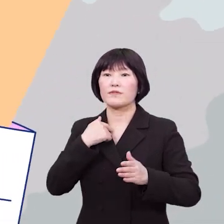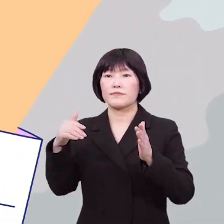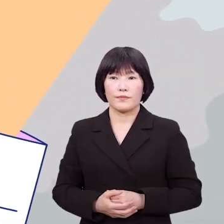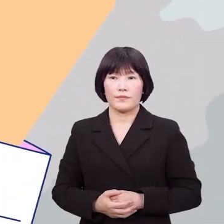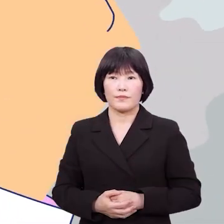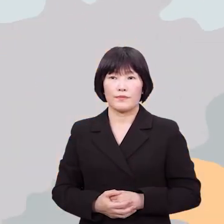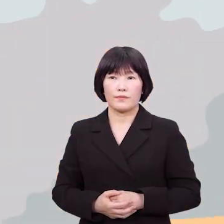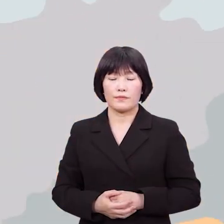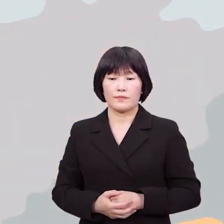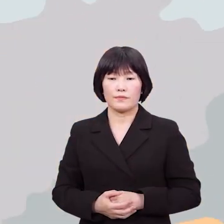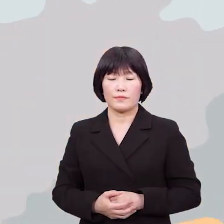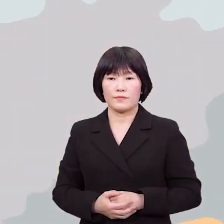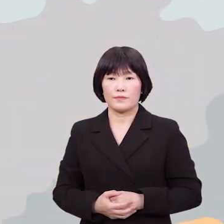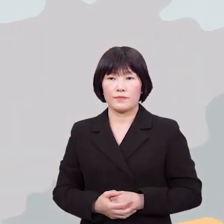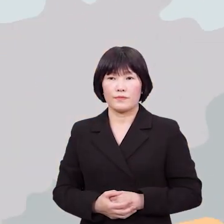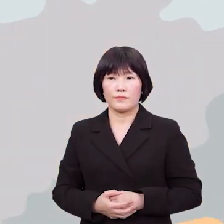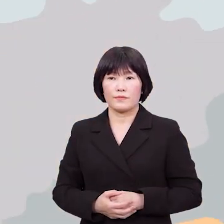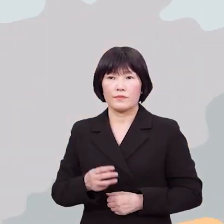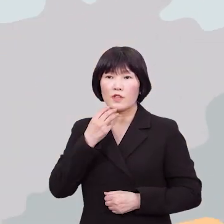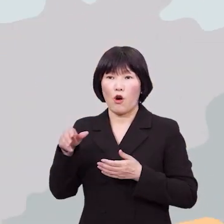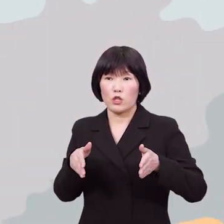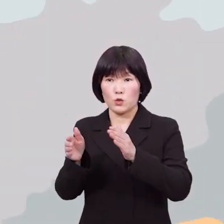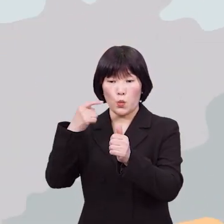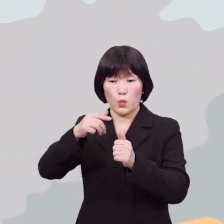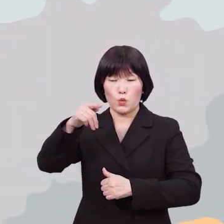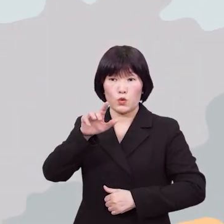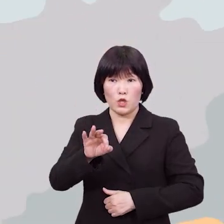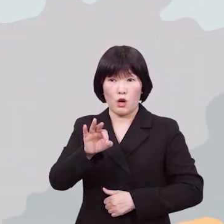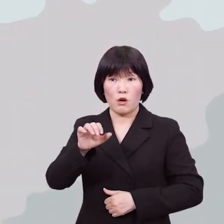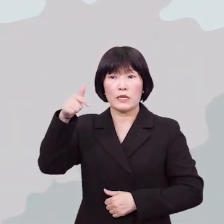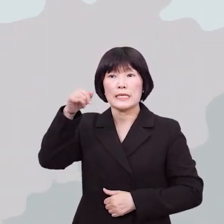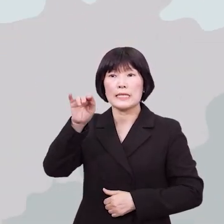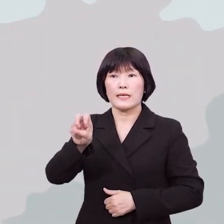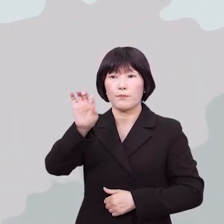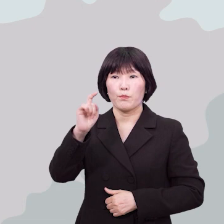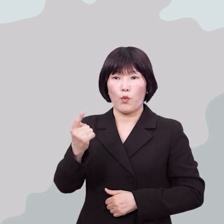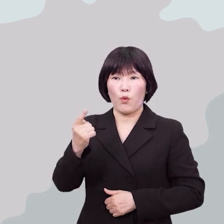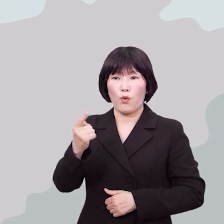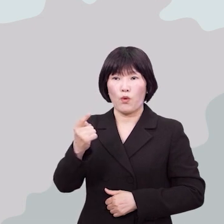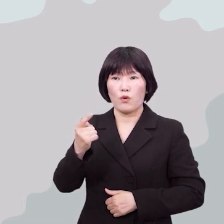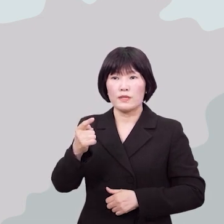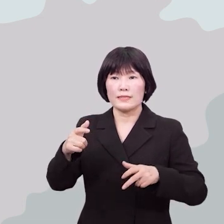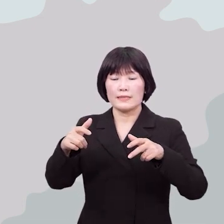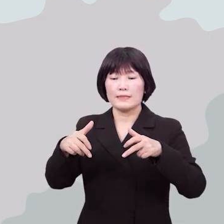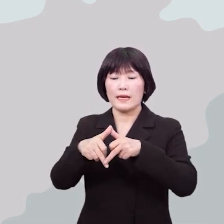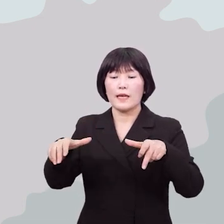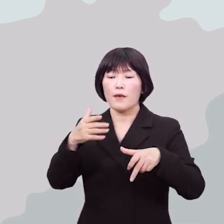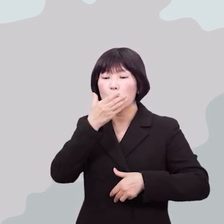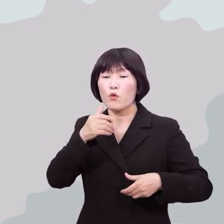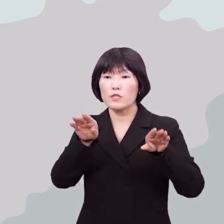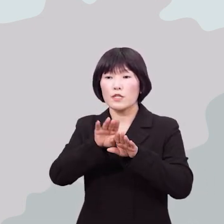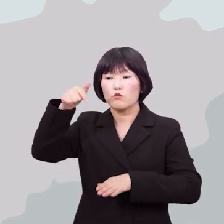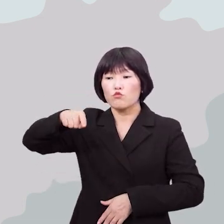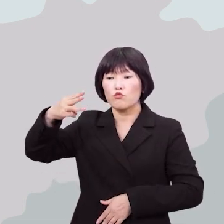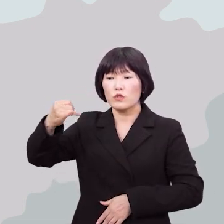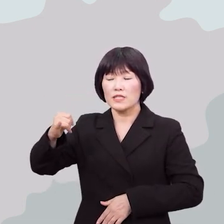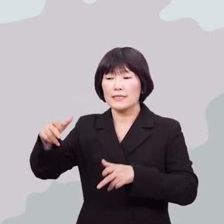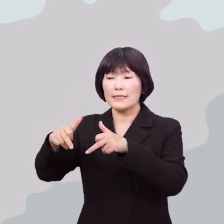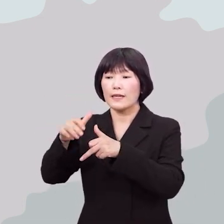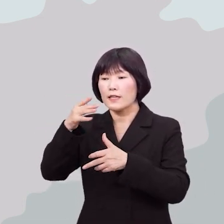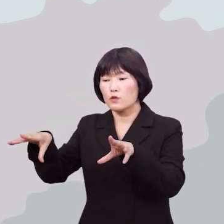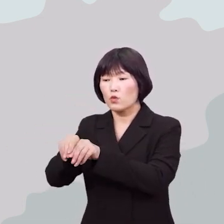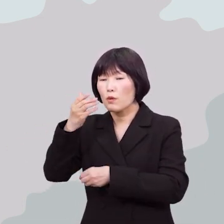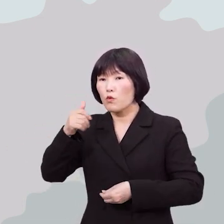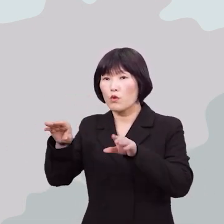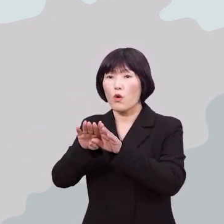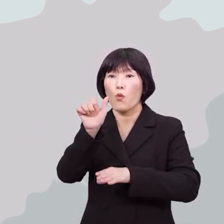경기도 교육청에서는 김포시 장애인복지관, 구리시 장애인 종합복지관, 화성시 아르딘 복지관을 통해